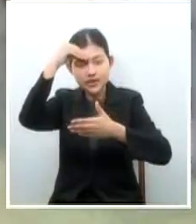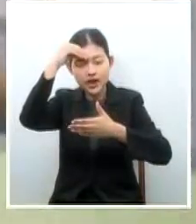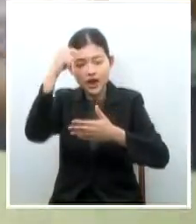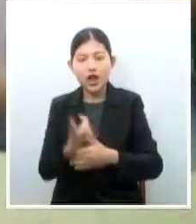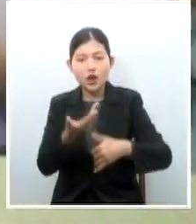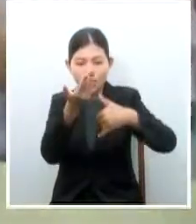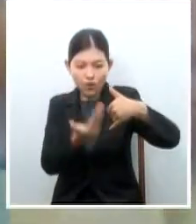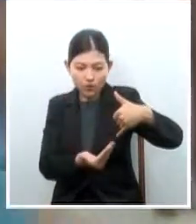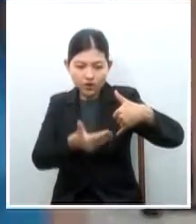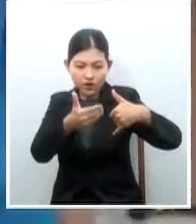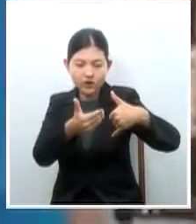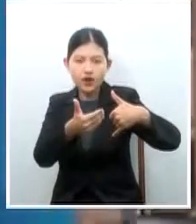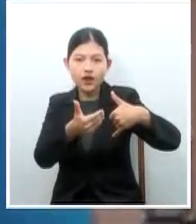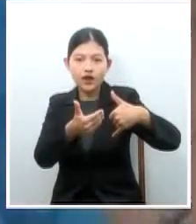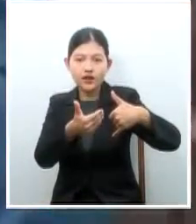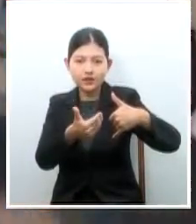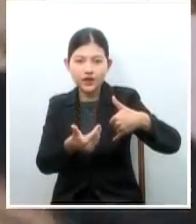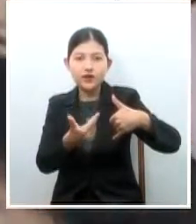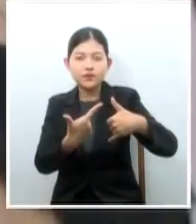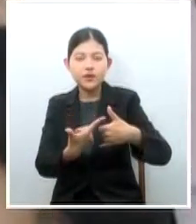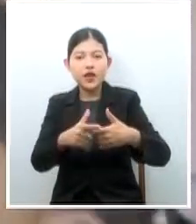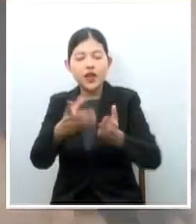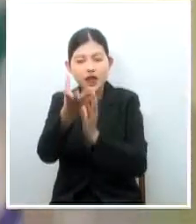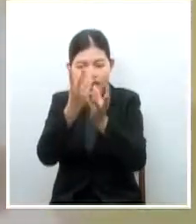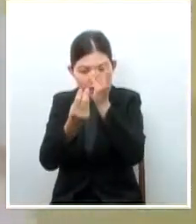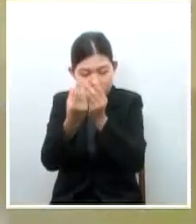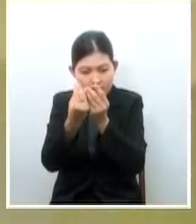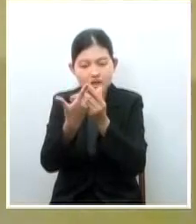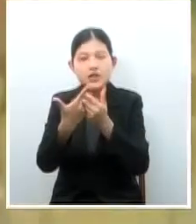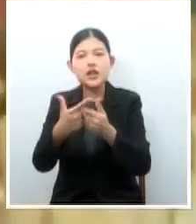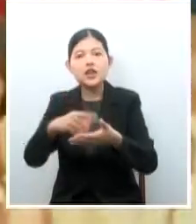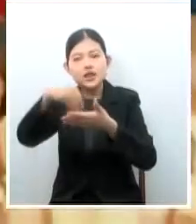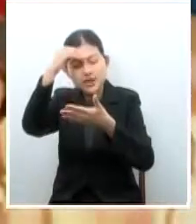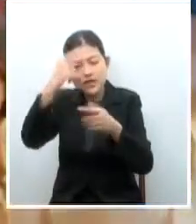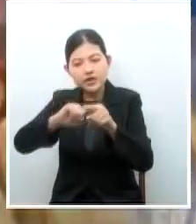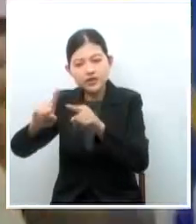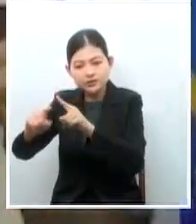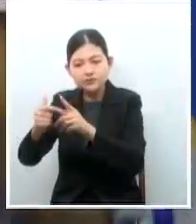ภาพเป็นทรัพยากรบุคคลที่สมบูรณ์ยังประโยชน์ให้กับสังค